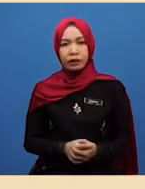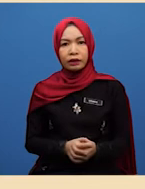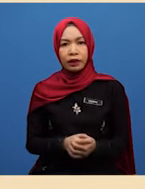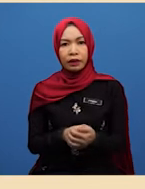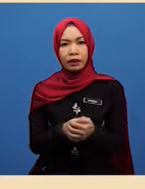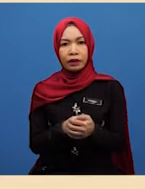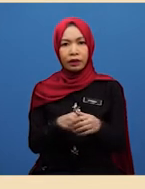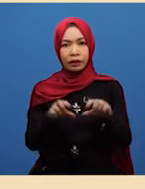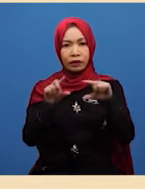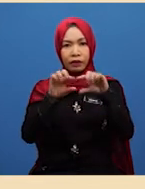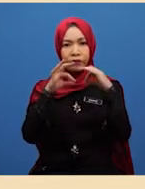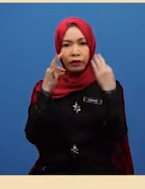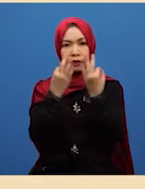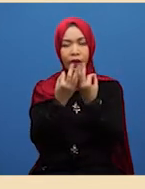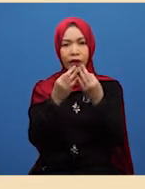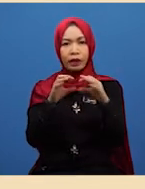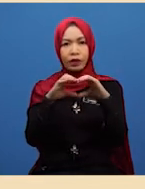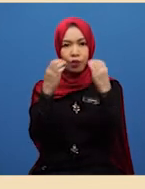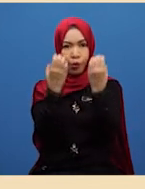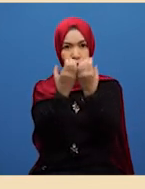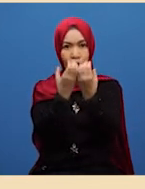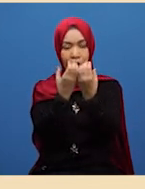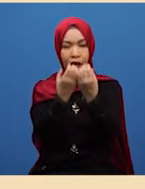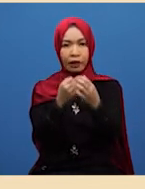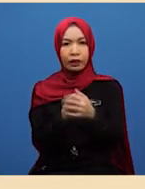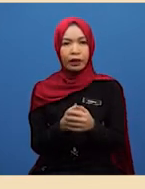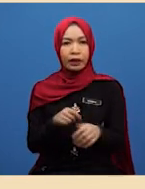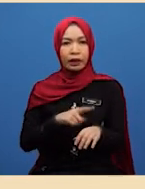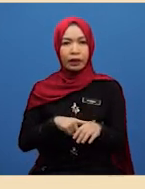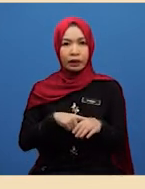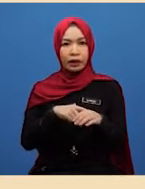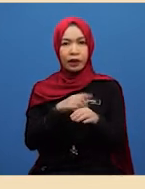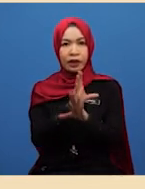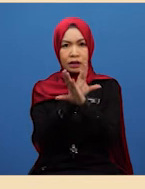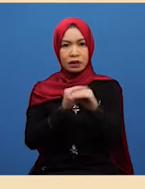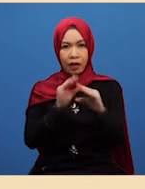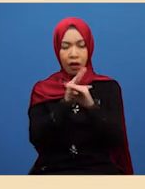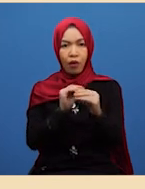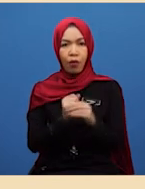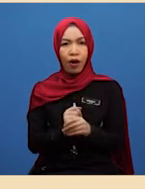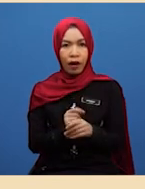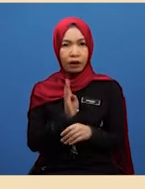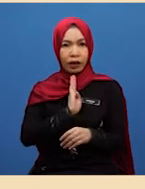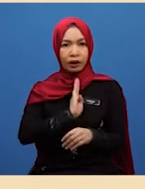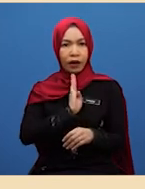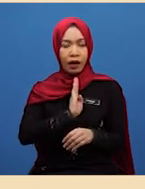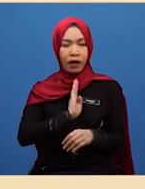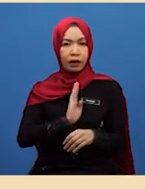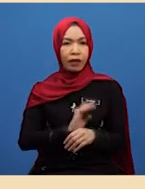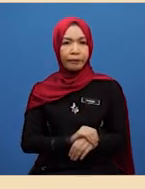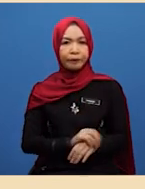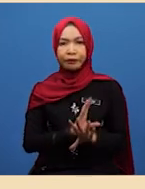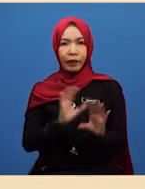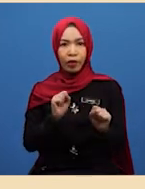Sarawak tidak boleh dipindah milik tanpa kebenaran Sultan Brunei. Dan yang